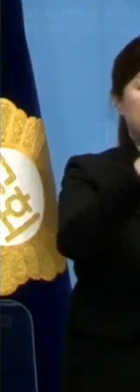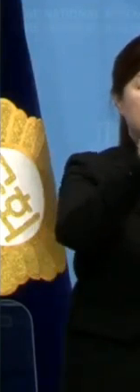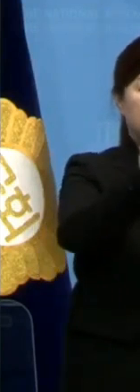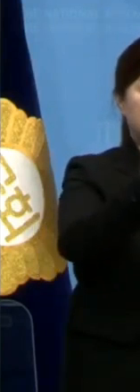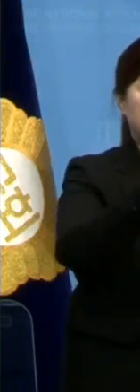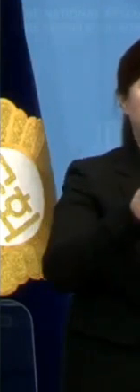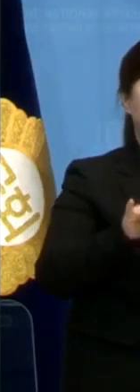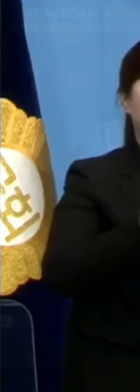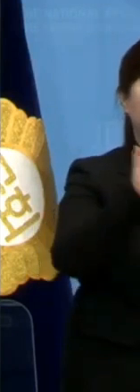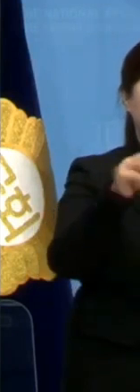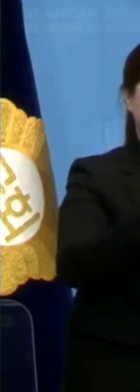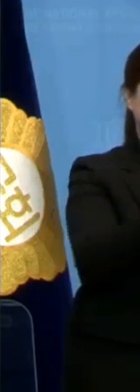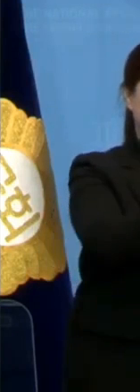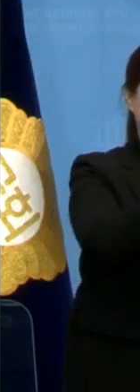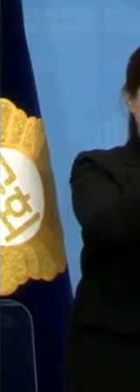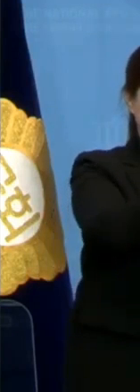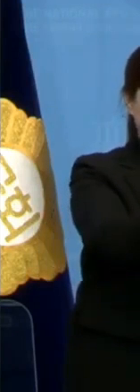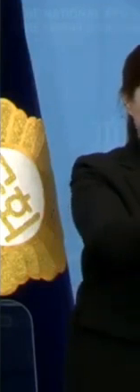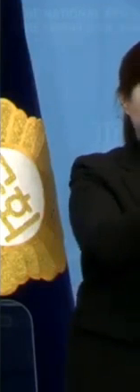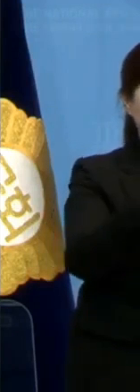2015년도에 메르스, 이어서